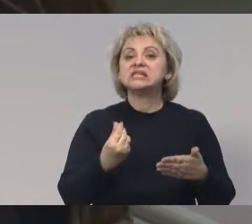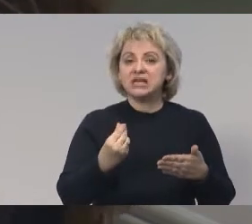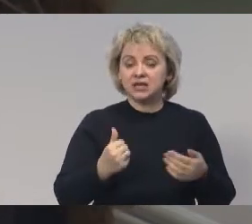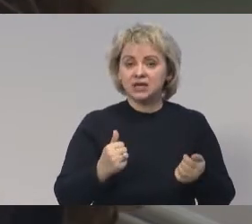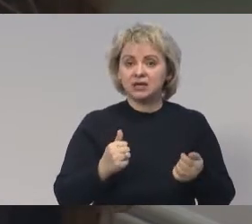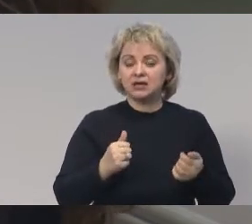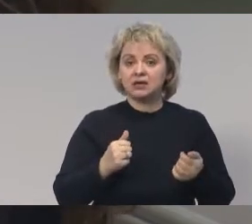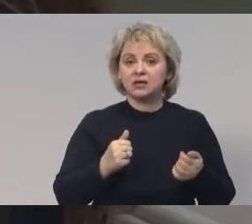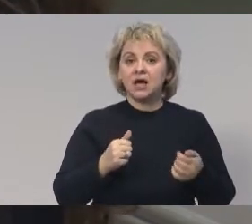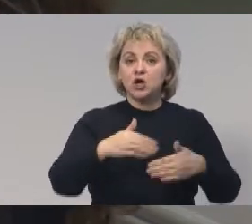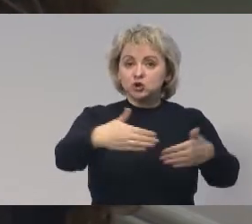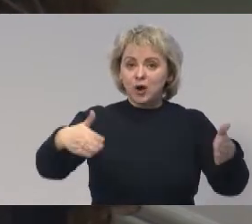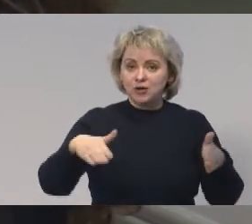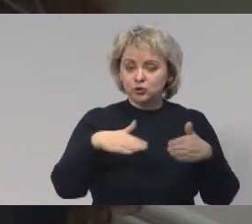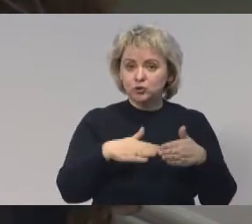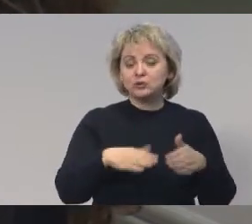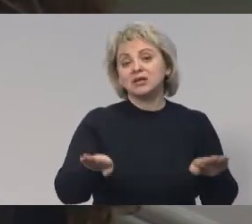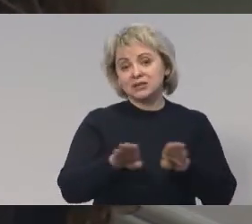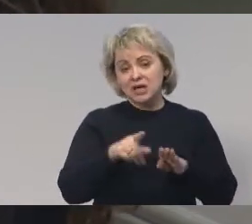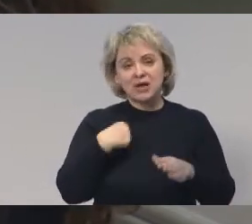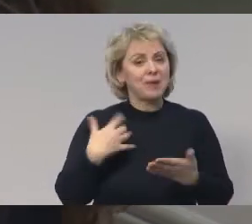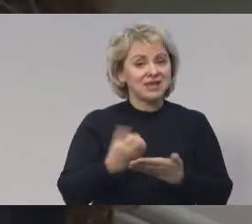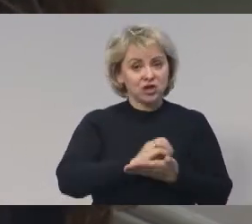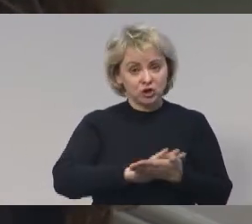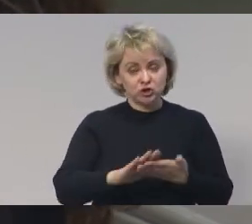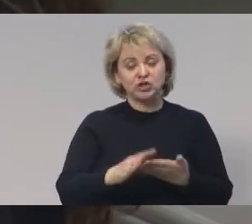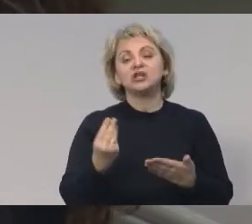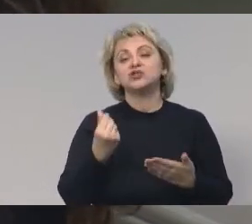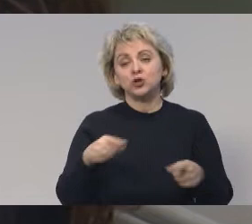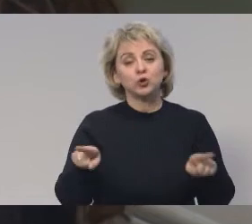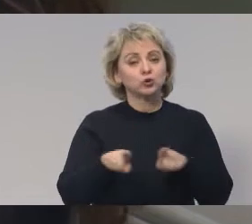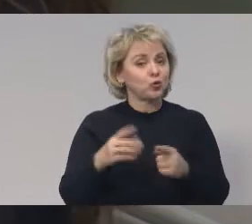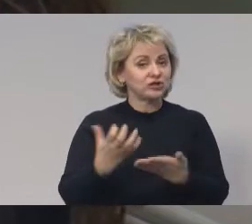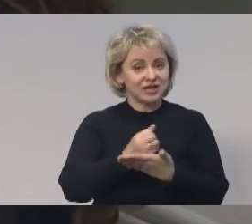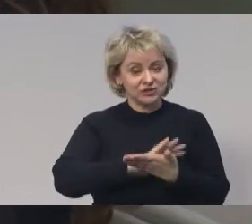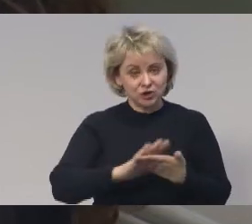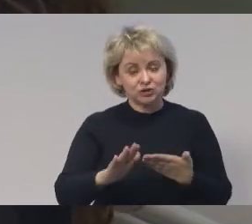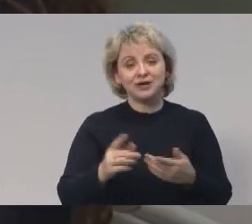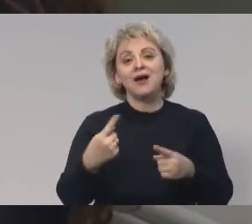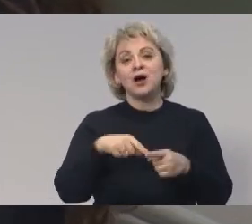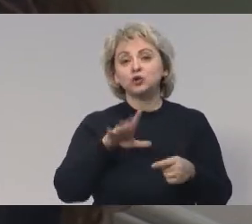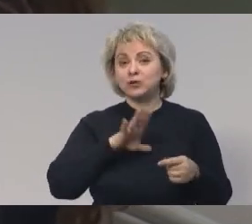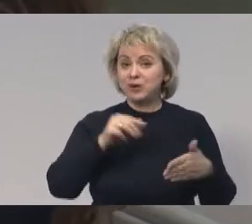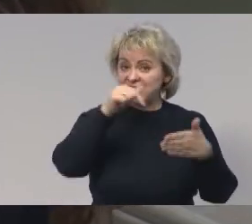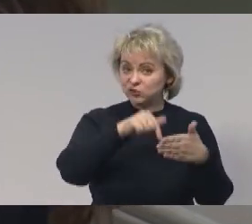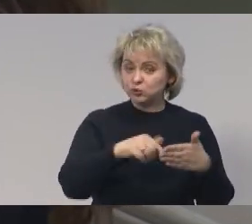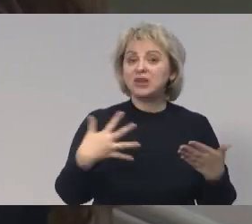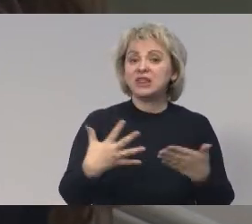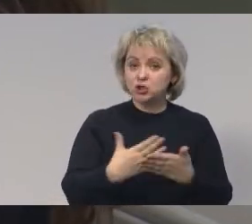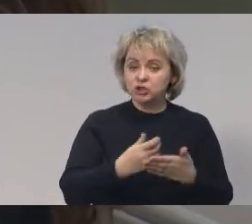деньги. Шкатулки, так сказать, мы не нашли, денег мы, в общем, тоже там не нашли, которые были в шкатулке, но